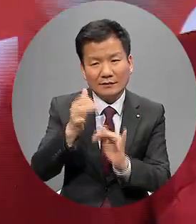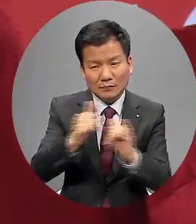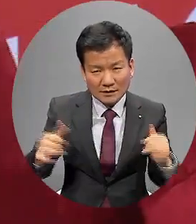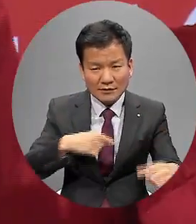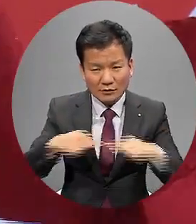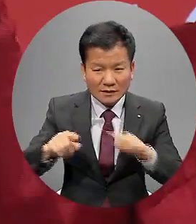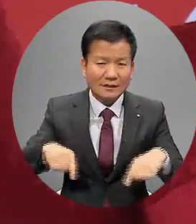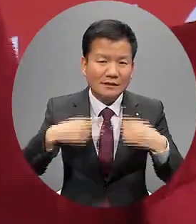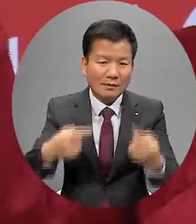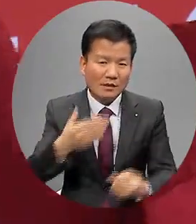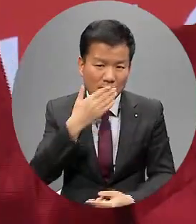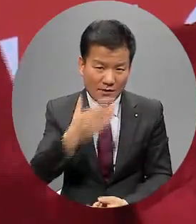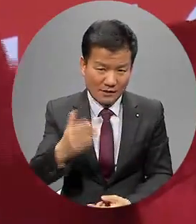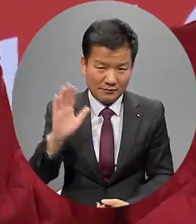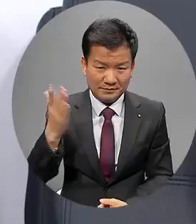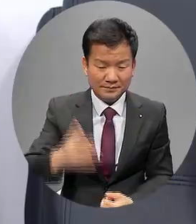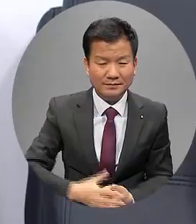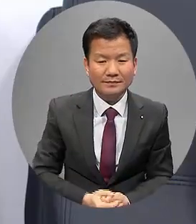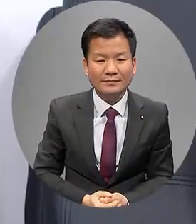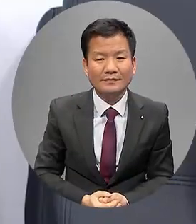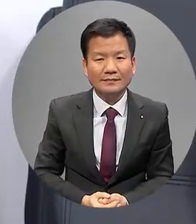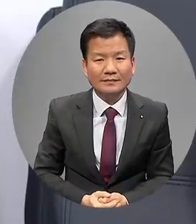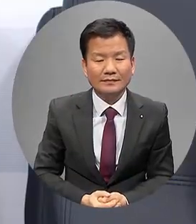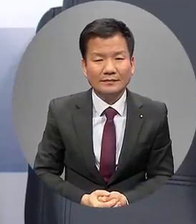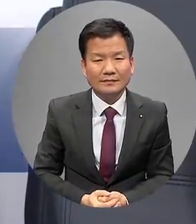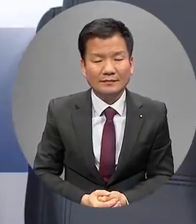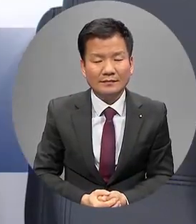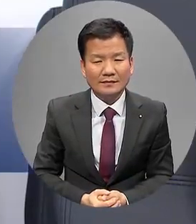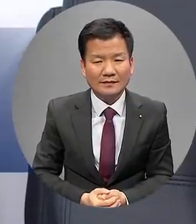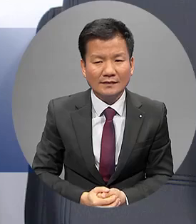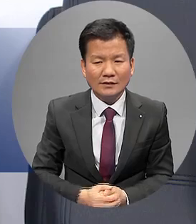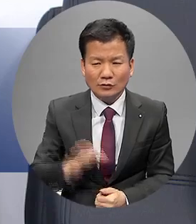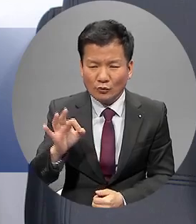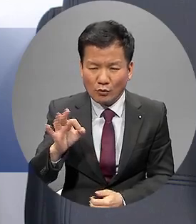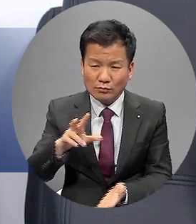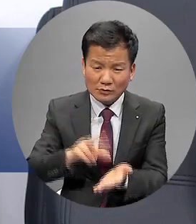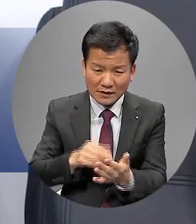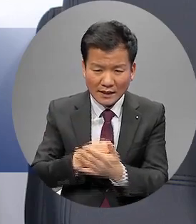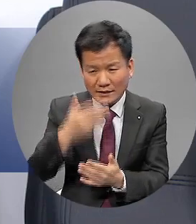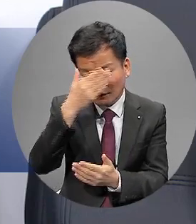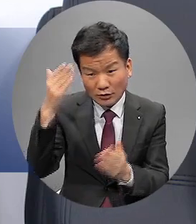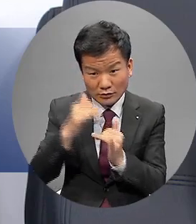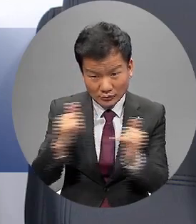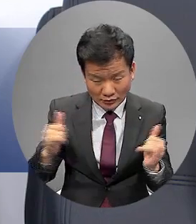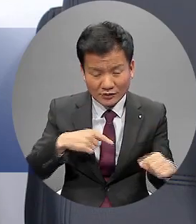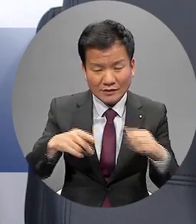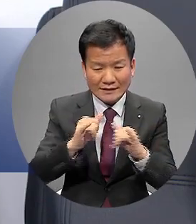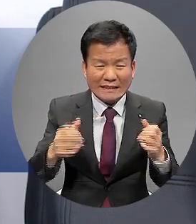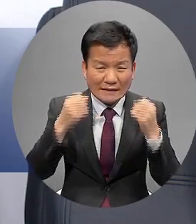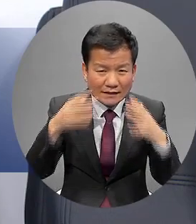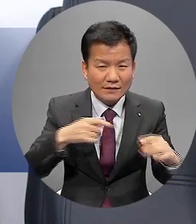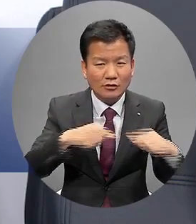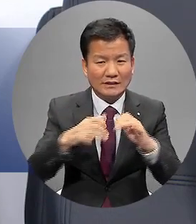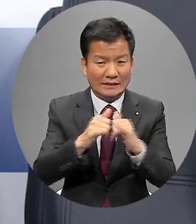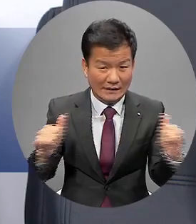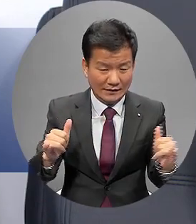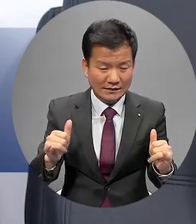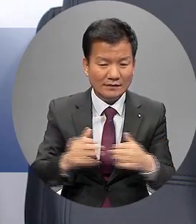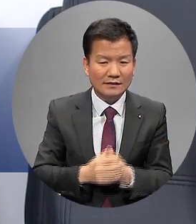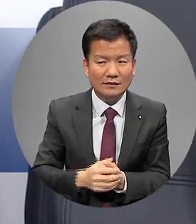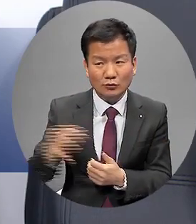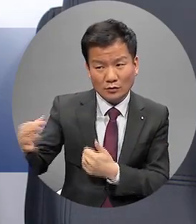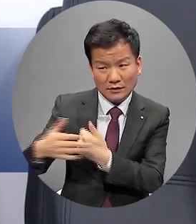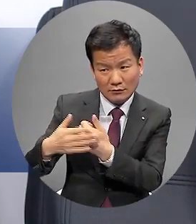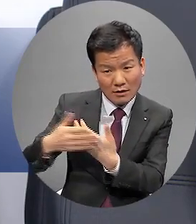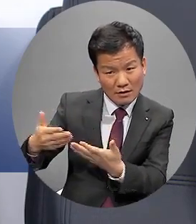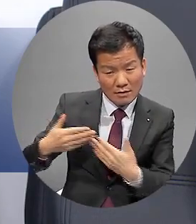정치 참여도 예상됩니다 경제적 여이 약간 어려운 청년 정치인이나 정치인들은 또 정적